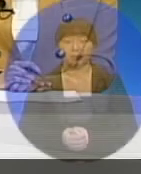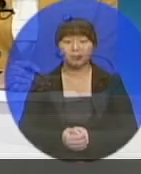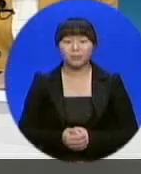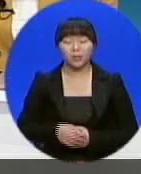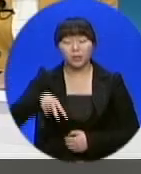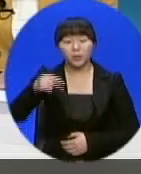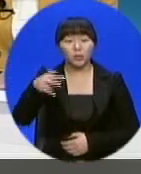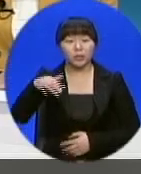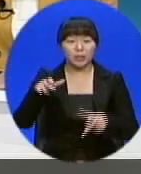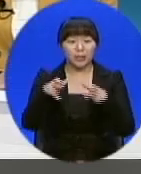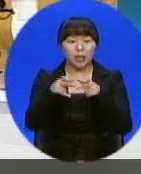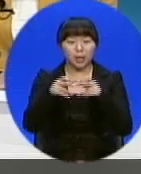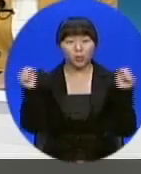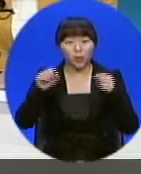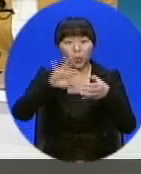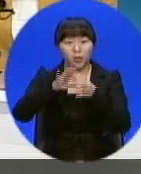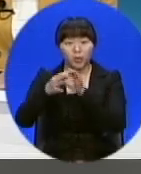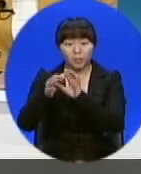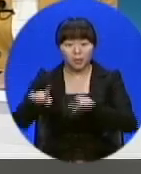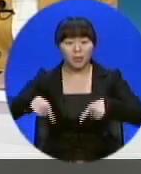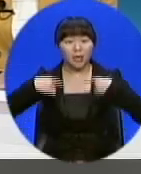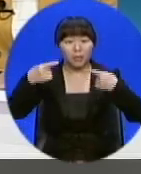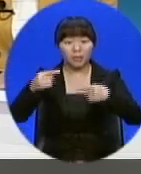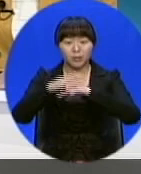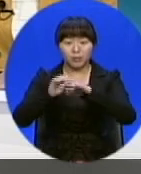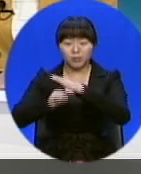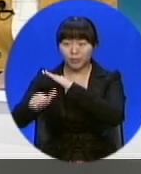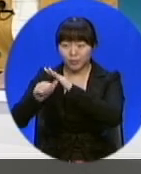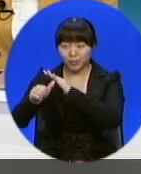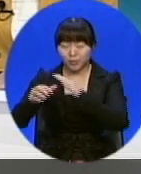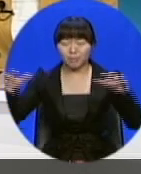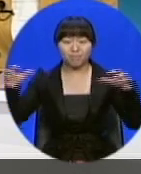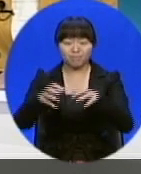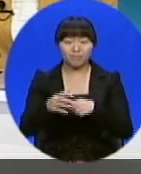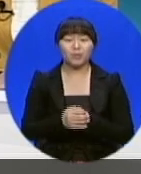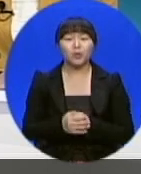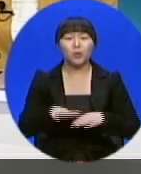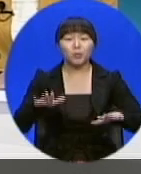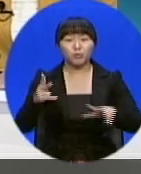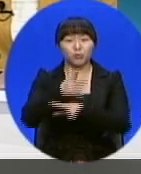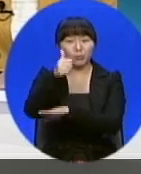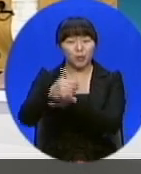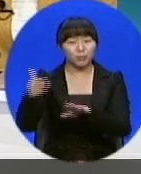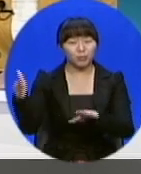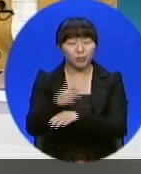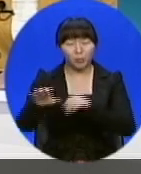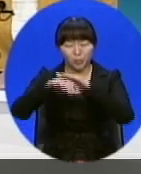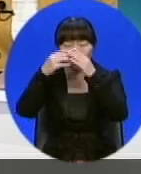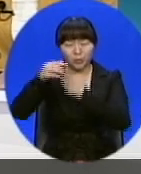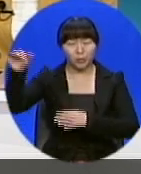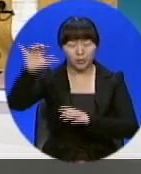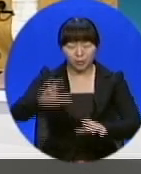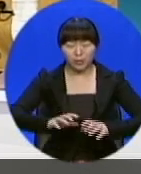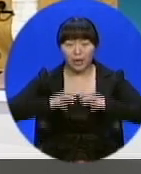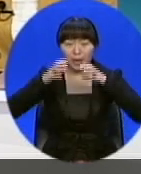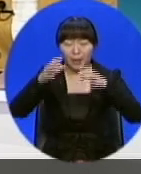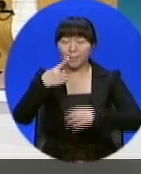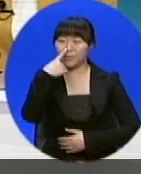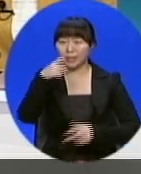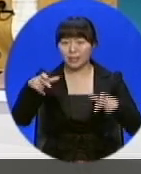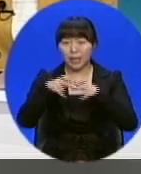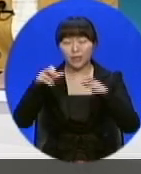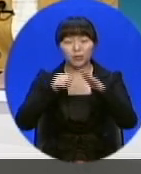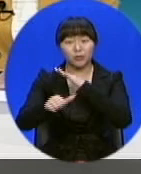소치 장애인 동계올림픽에 출전하는 한국 선수단이 선수촌에 입성했습니다. 이번 주말부터 전 세계 장애인 선수들의 멋진 경기를